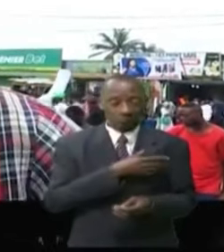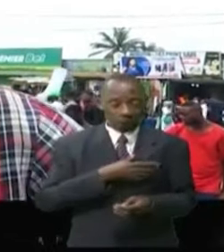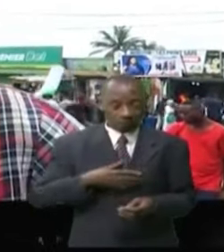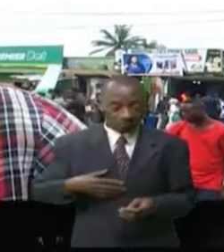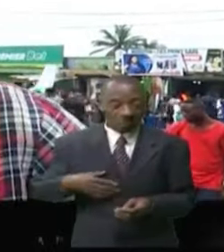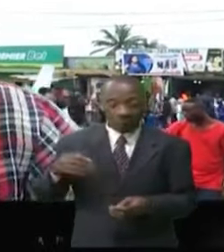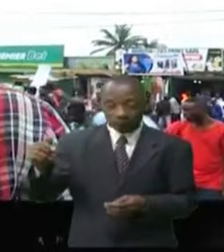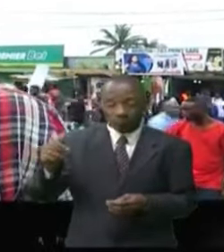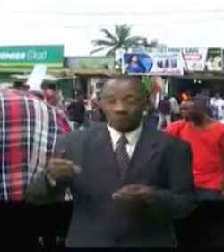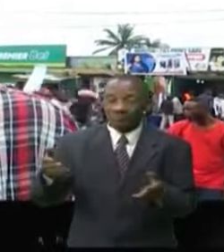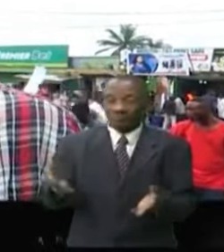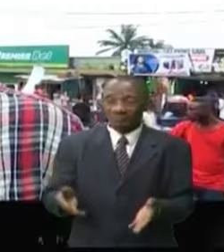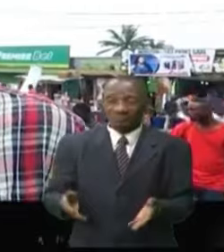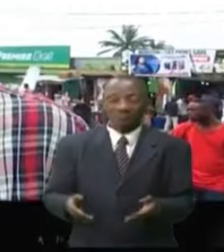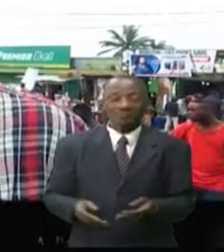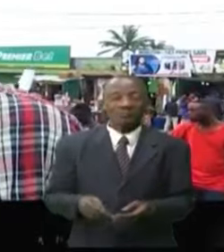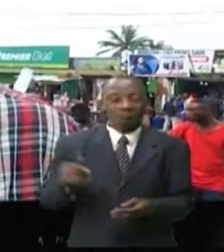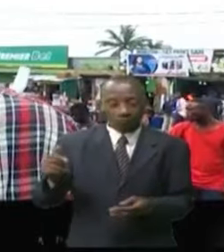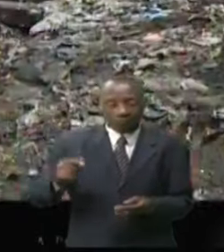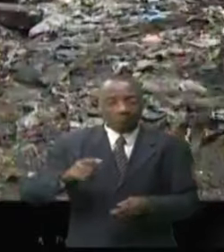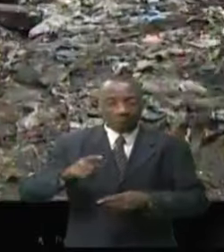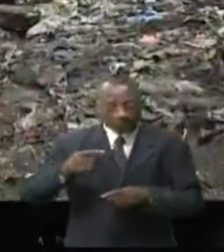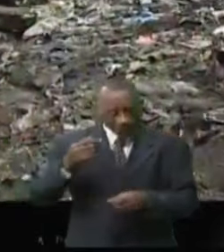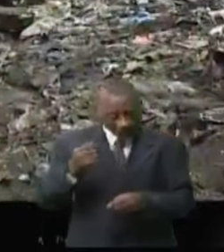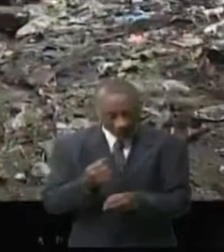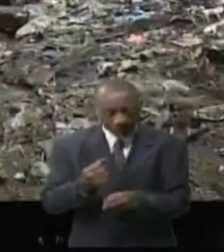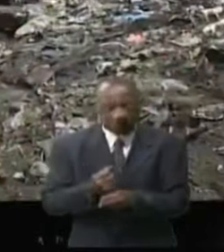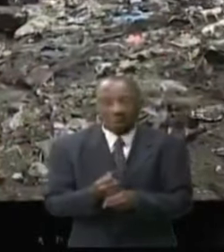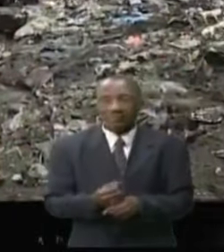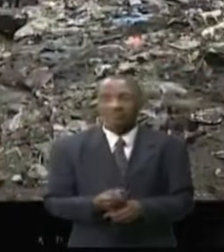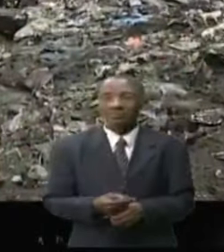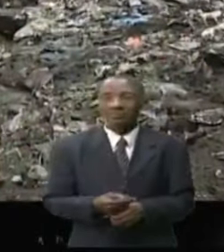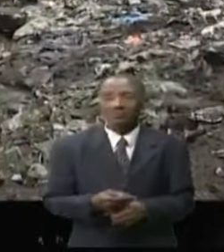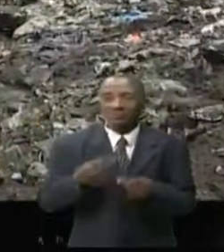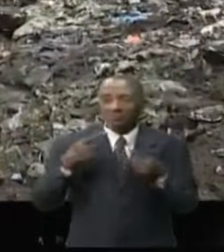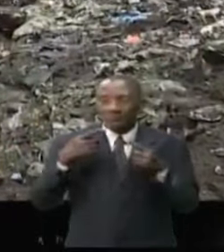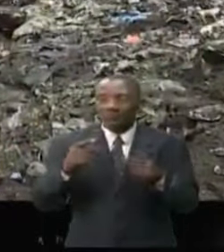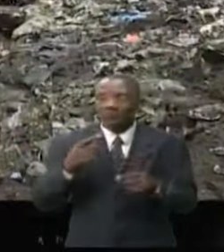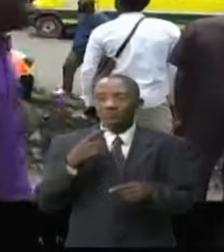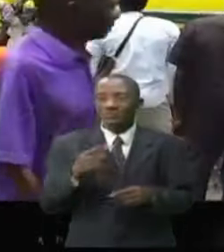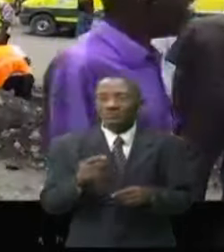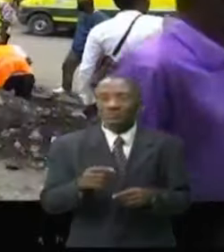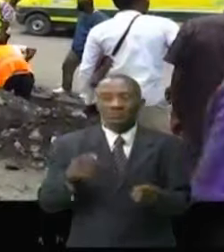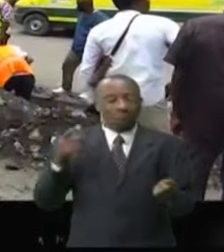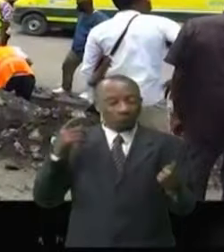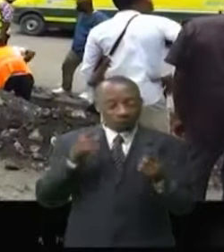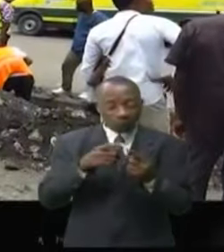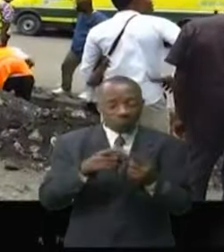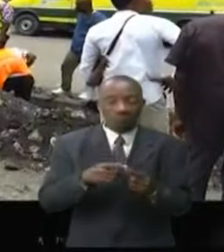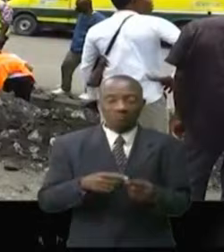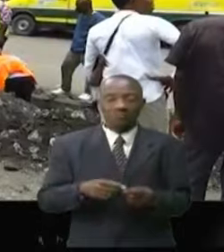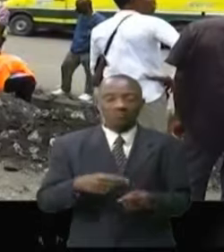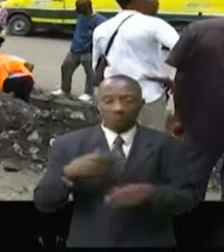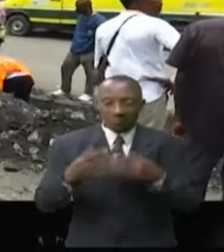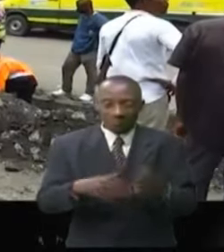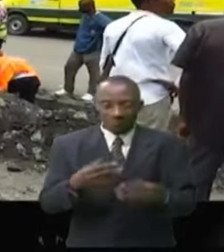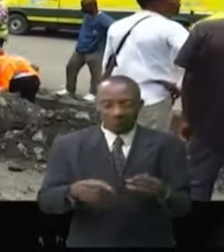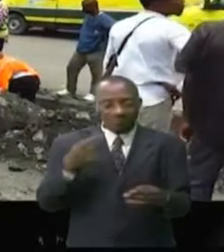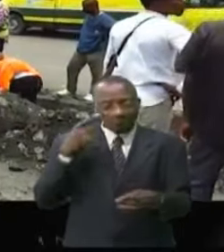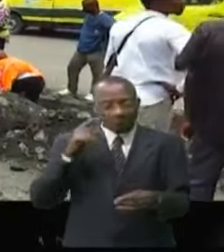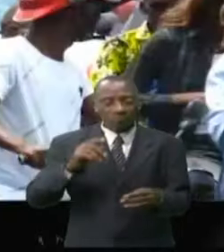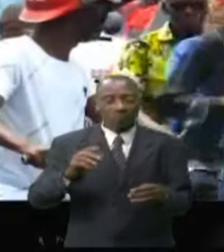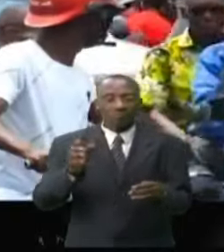de de le faire et la personne qui sera surprise on va lu déférer aux instances judiciaires aujourd'hui avec l'accompagnement de